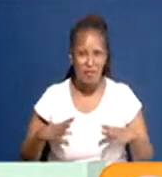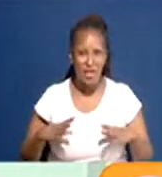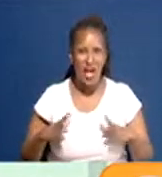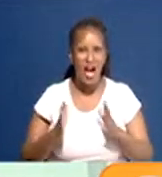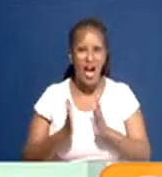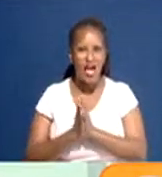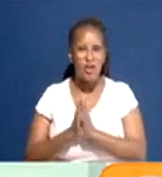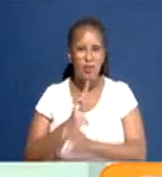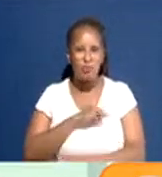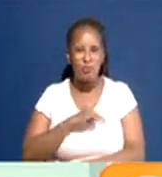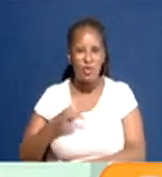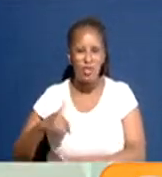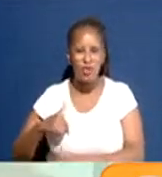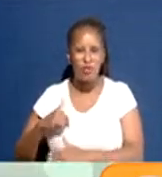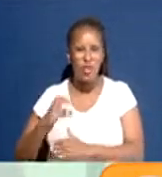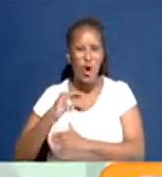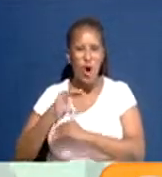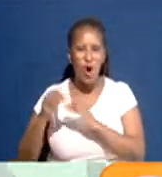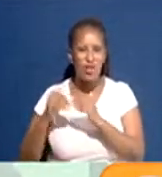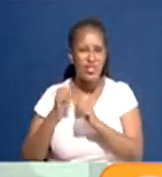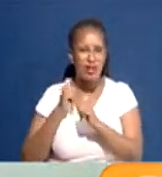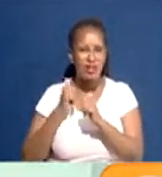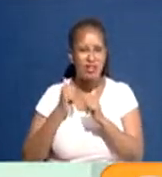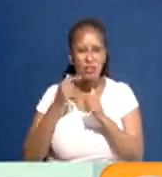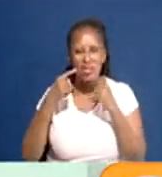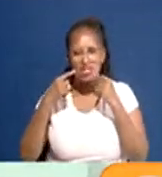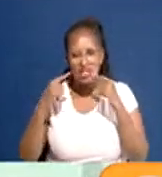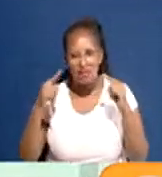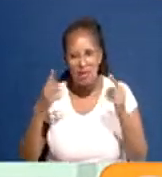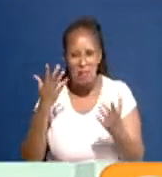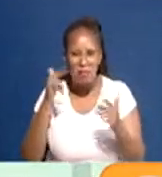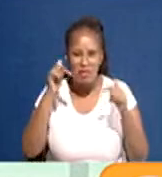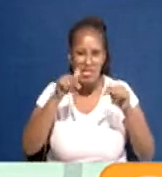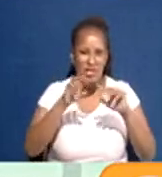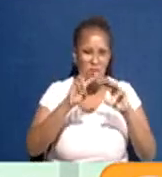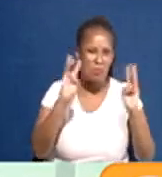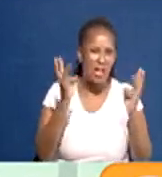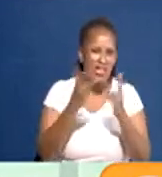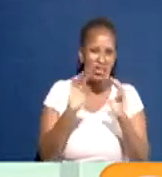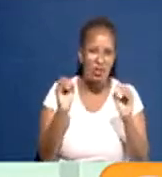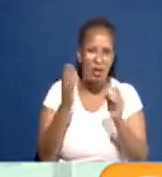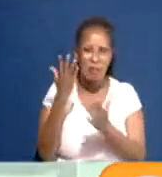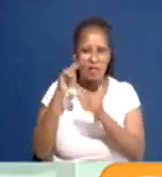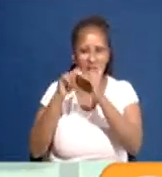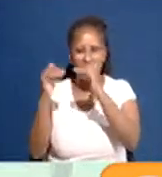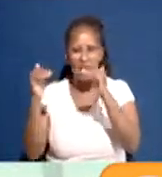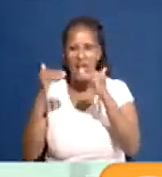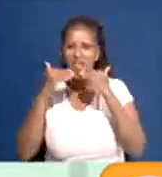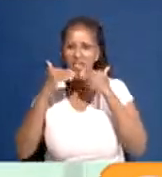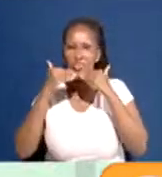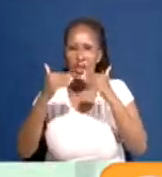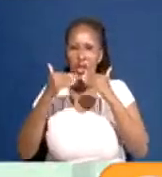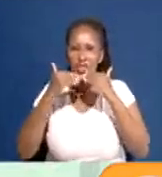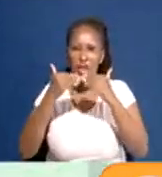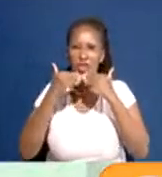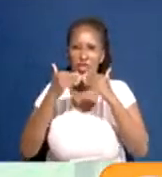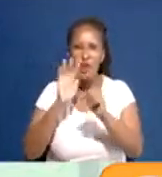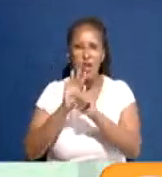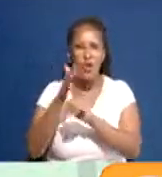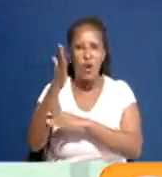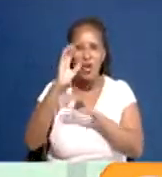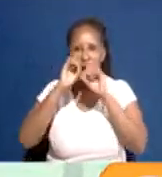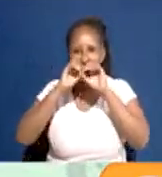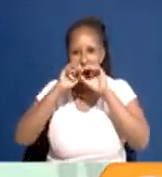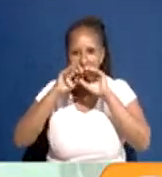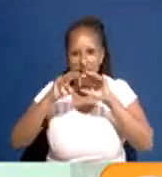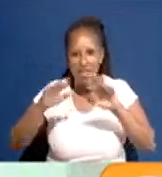We will all reap a reward. Kama sio hapa duniani, tutapata mshahara kule mbinguni. Asanteni sana, Mungu awabariki kila siku.